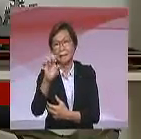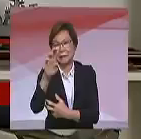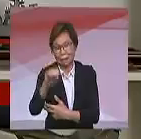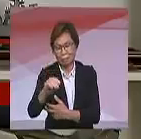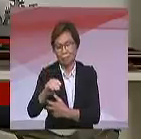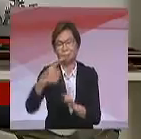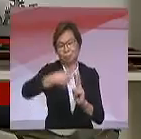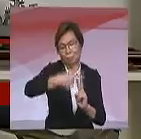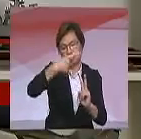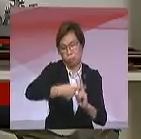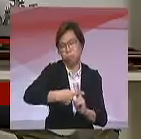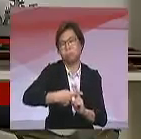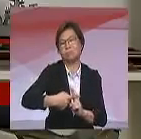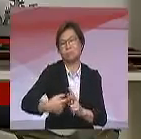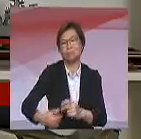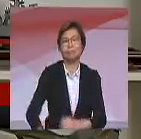AKSEM.